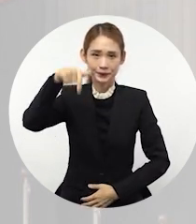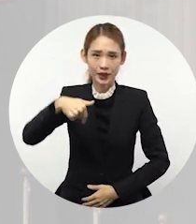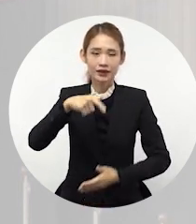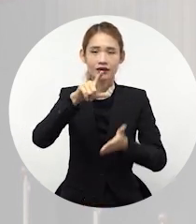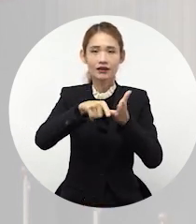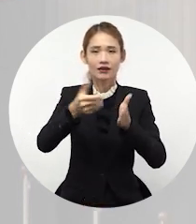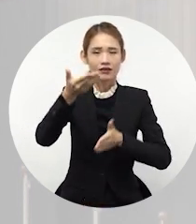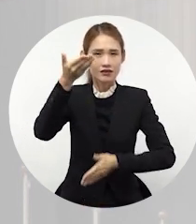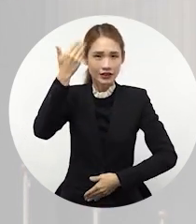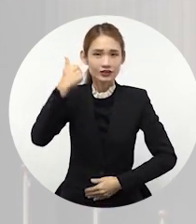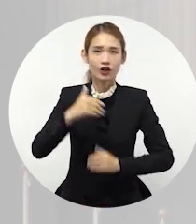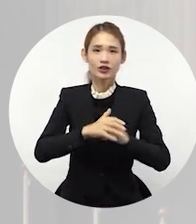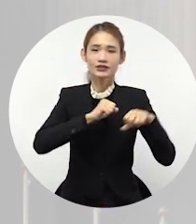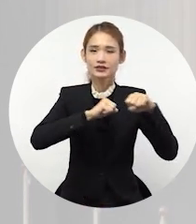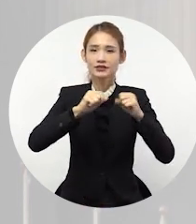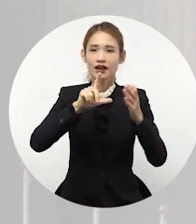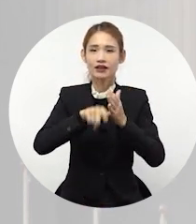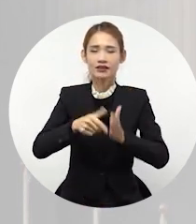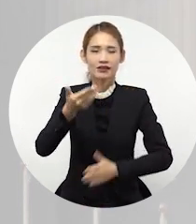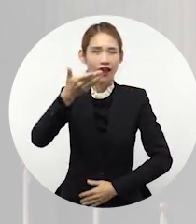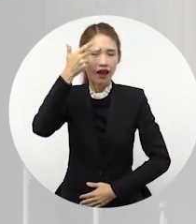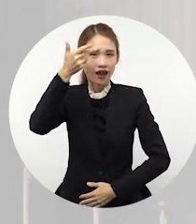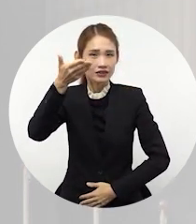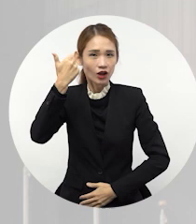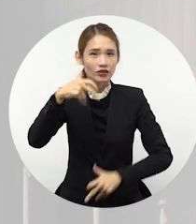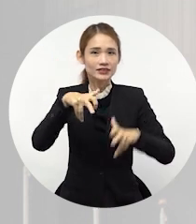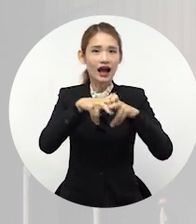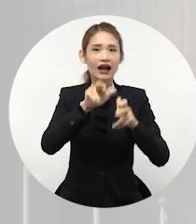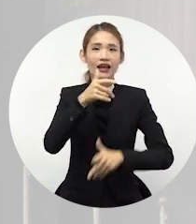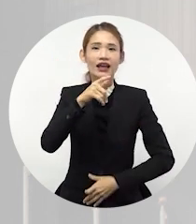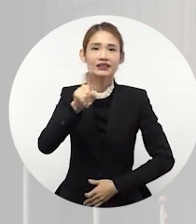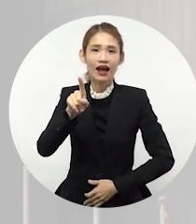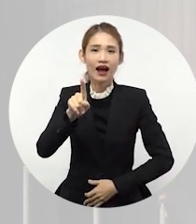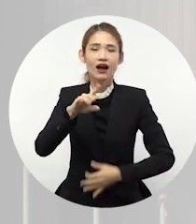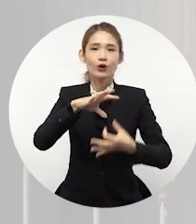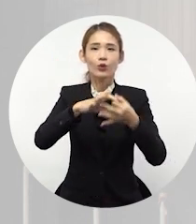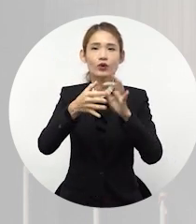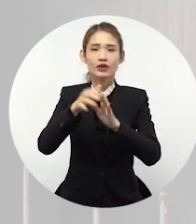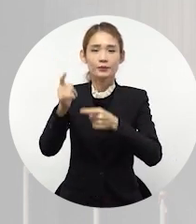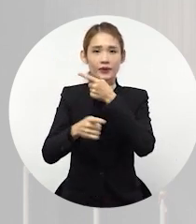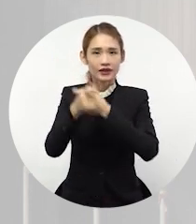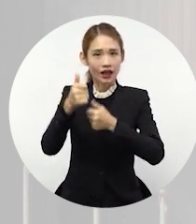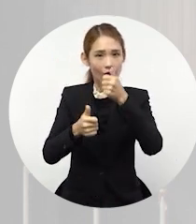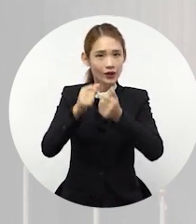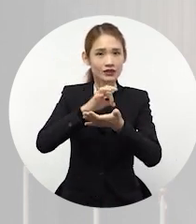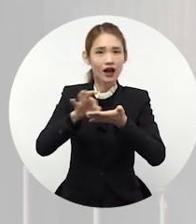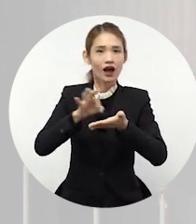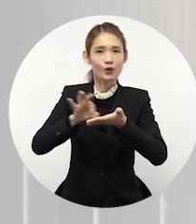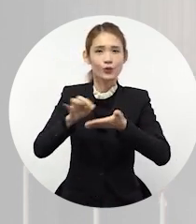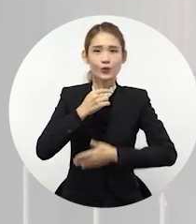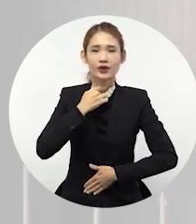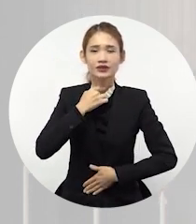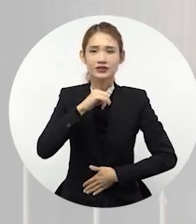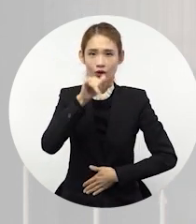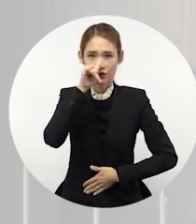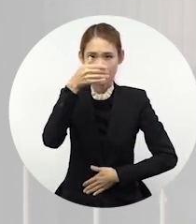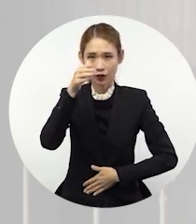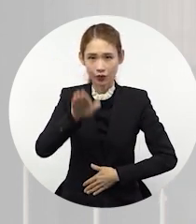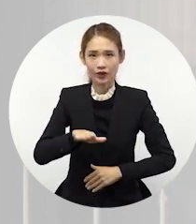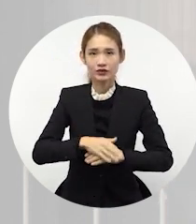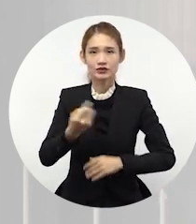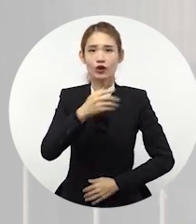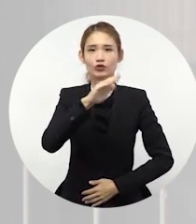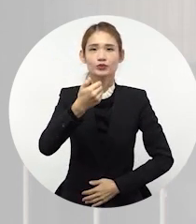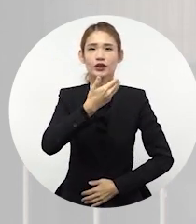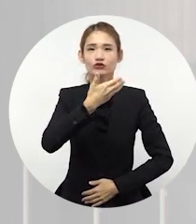하는데 당시에 장애인 올림픽이라고 시행이 됐어야 되는데 장애자 네. 올림픽 대회, 약간 이런 표현으로 그때부터 쓰였어요. 그래서